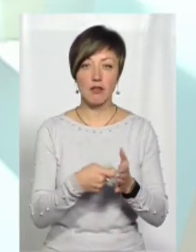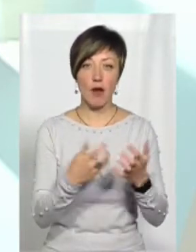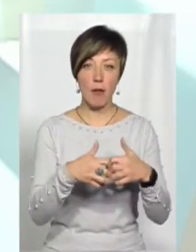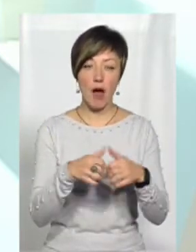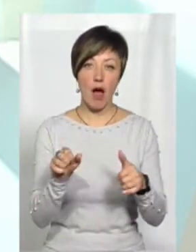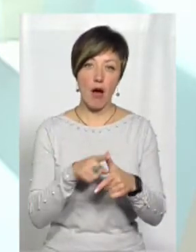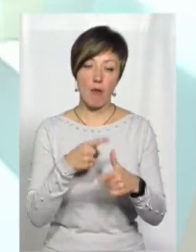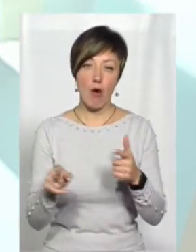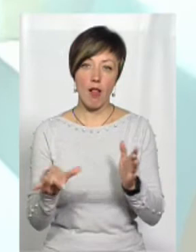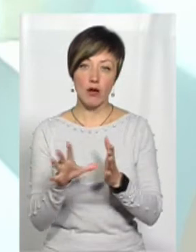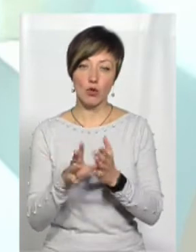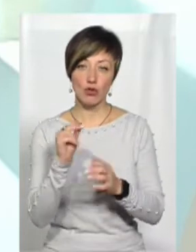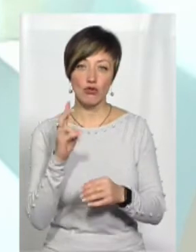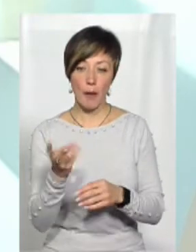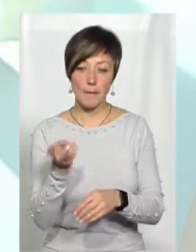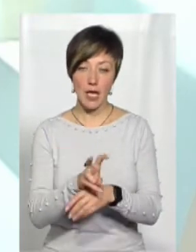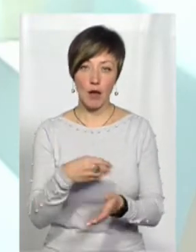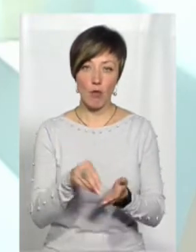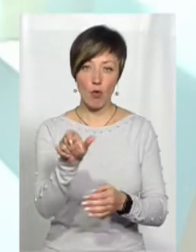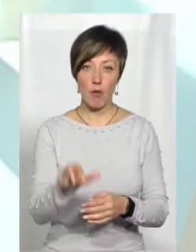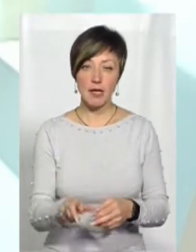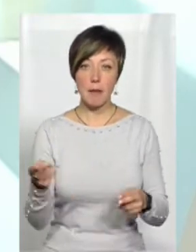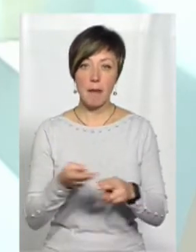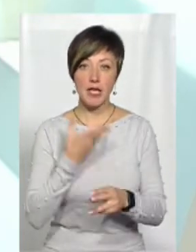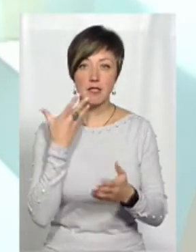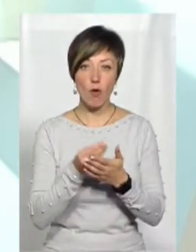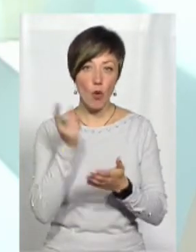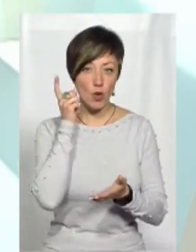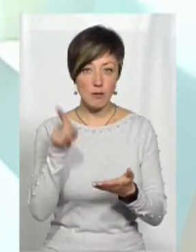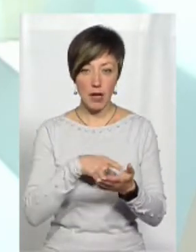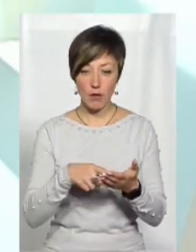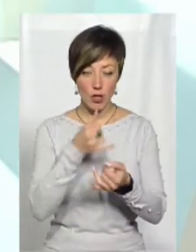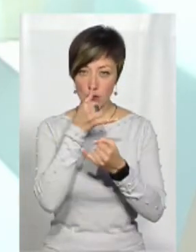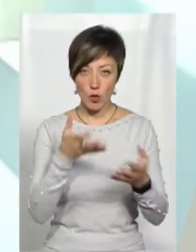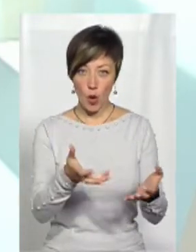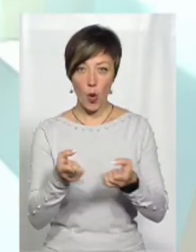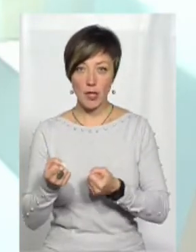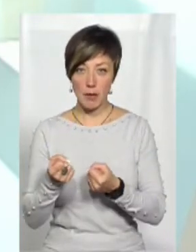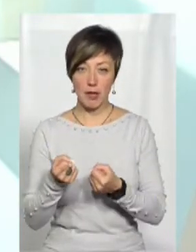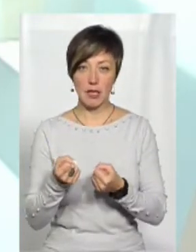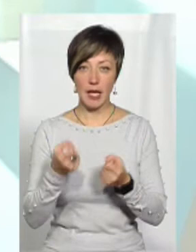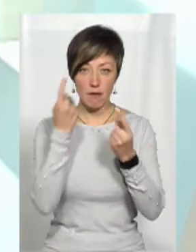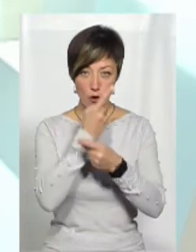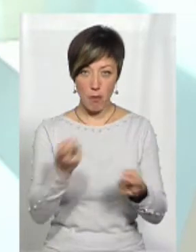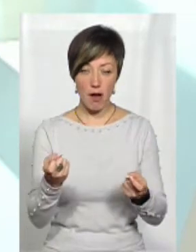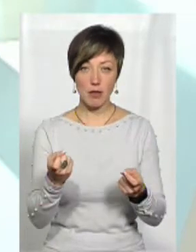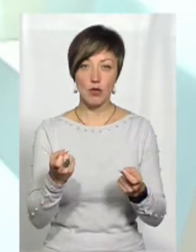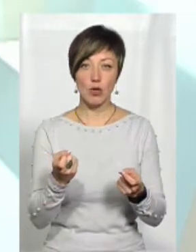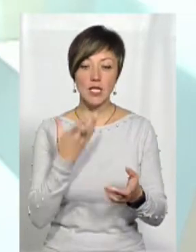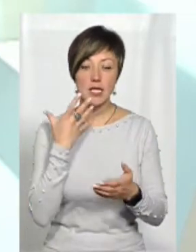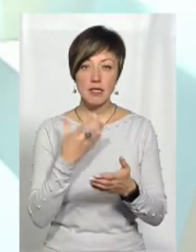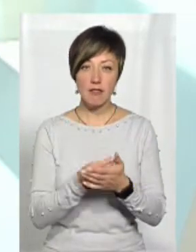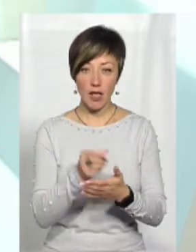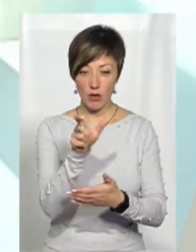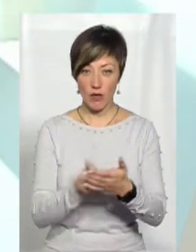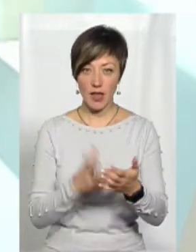або електронний чек, і прийде покупець без свого смартфона і не зможе отримати інформацію, свій